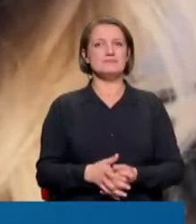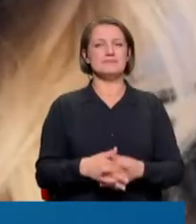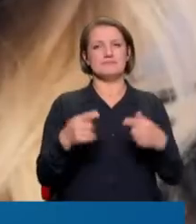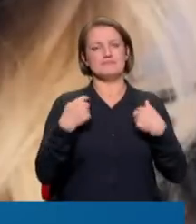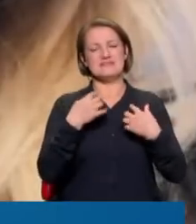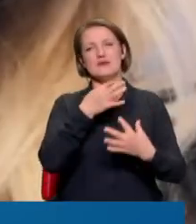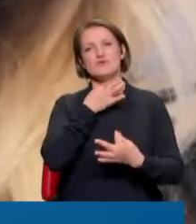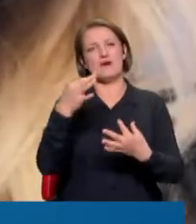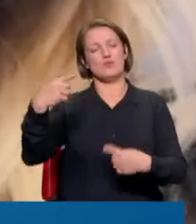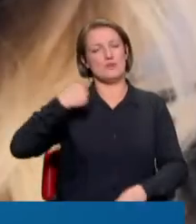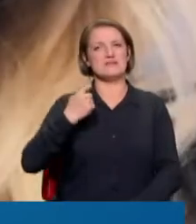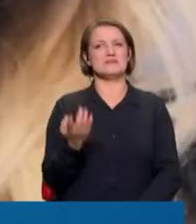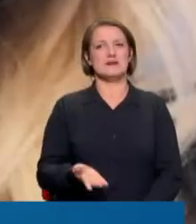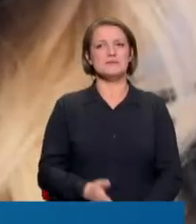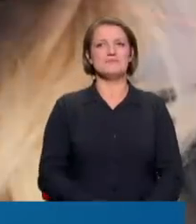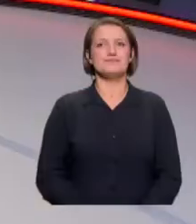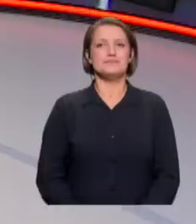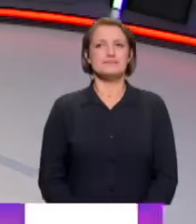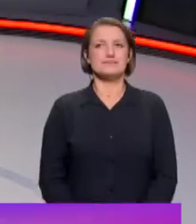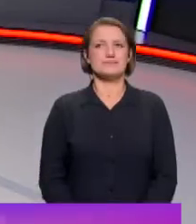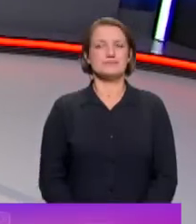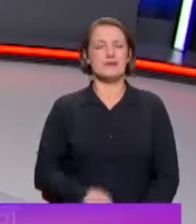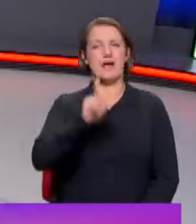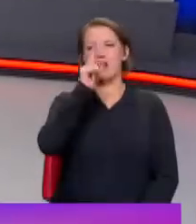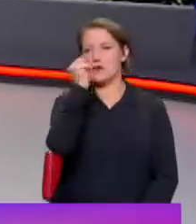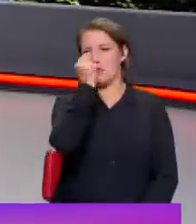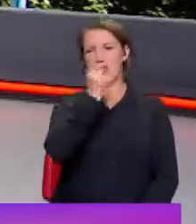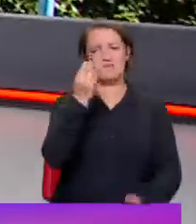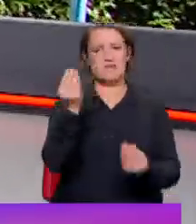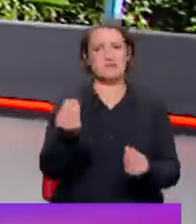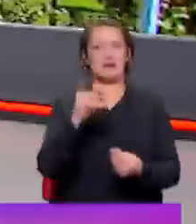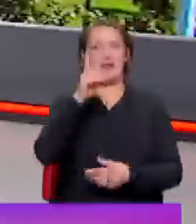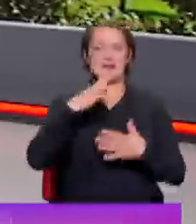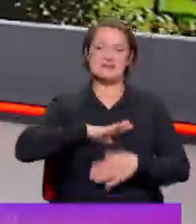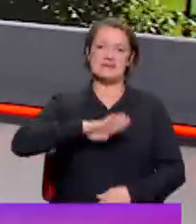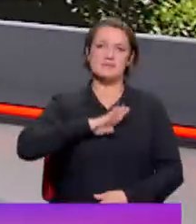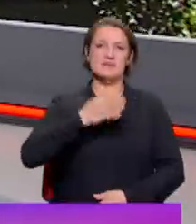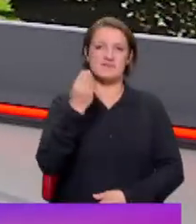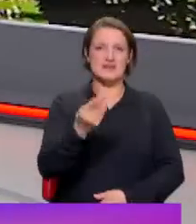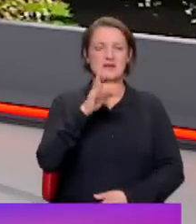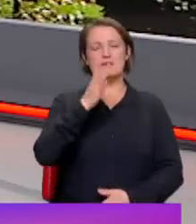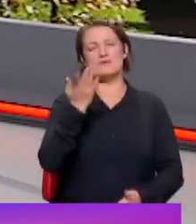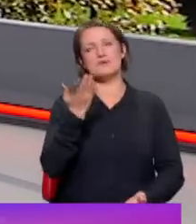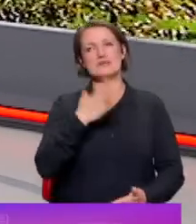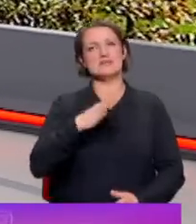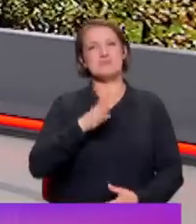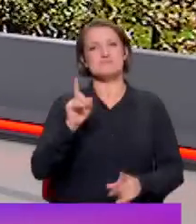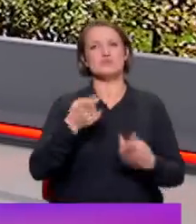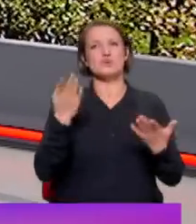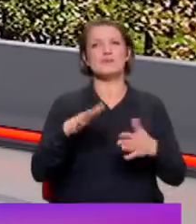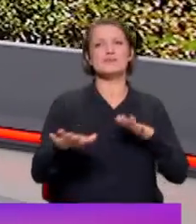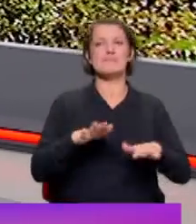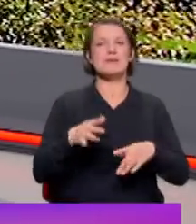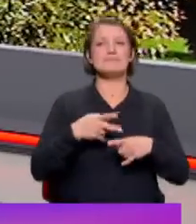bize Lütfen ulaşsınlar görenler Allah kolaylığını versin Allah sabrını versin Umarım bulunur Depremzede